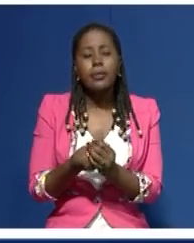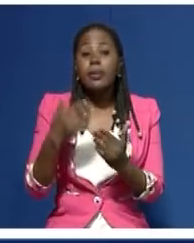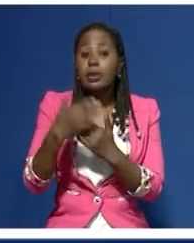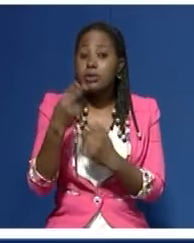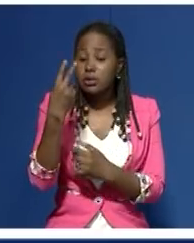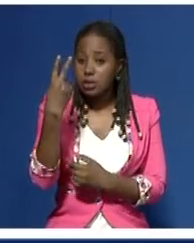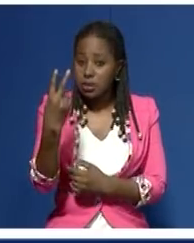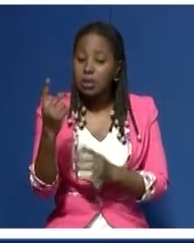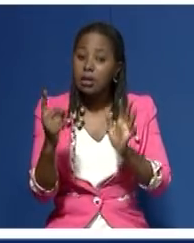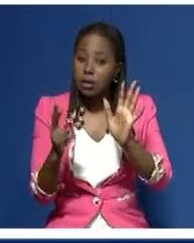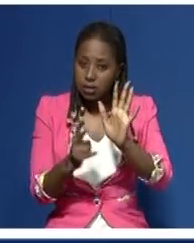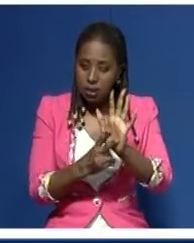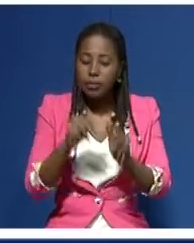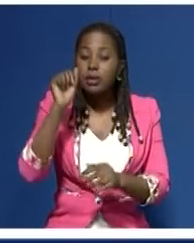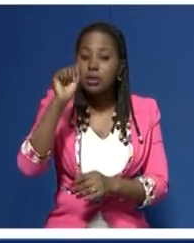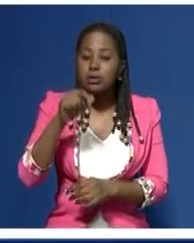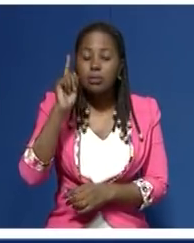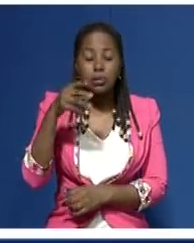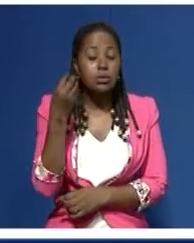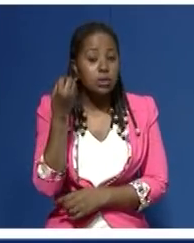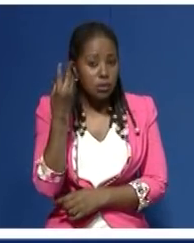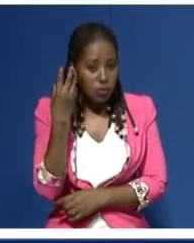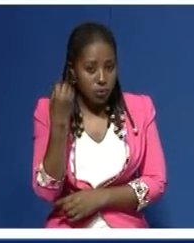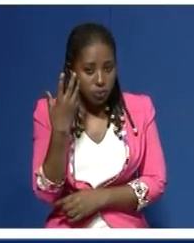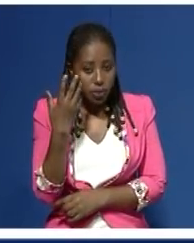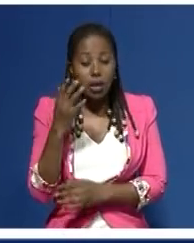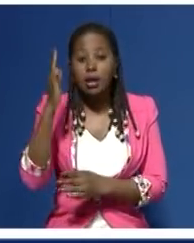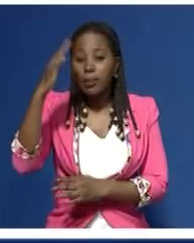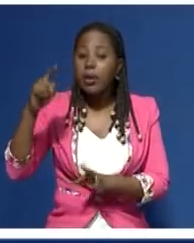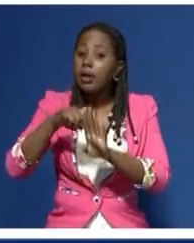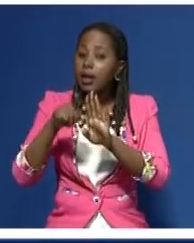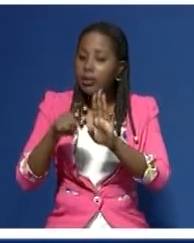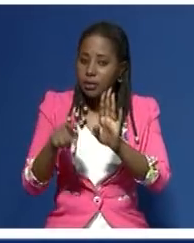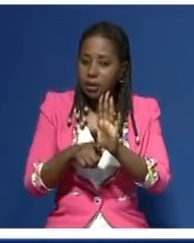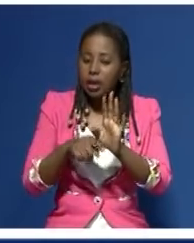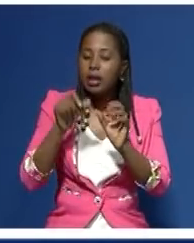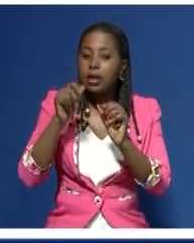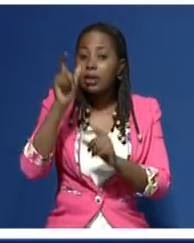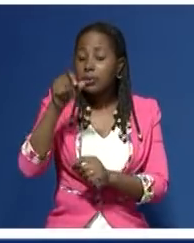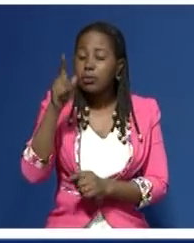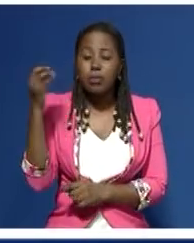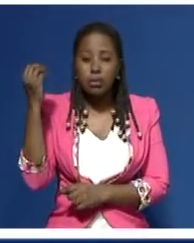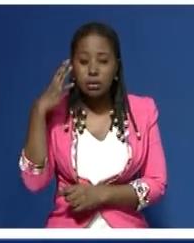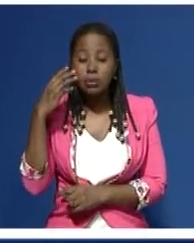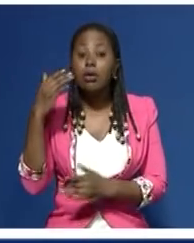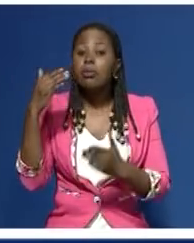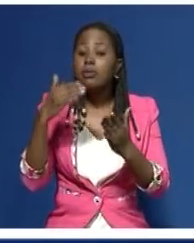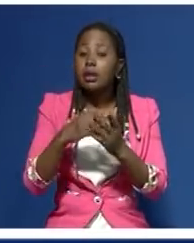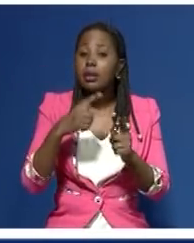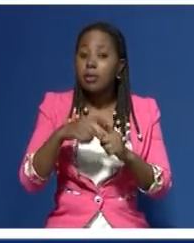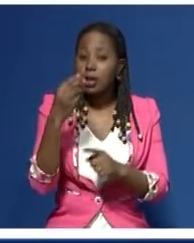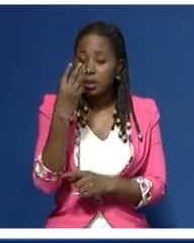nchi 27 ndizo ambazo zina wagonjwa kwa bara la Afrika, lakini vile vile watu walioambukizwa ni